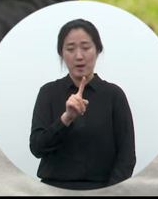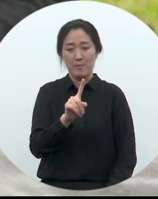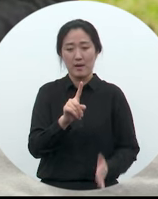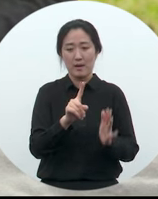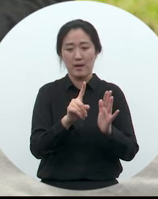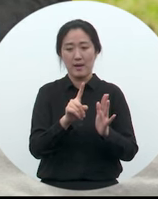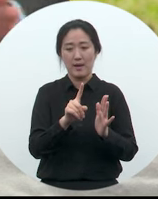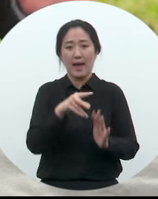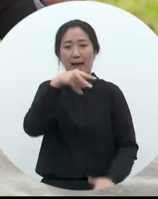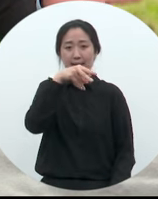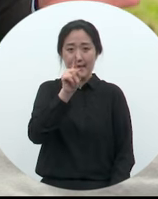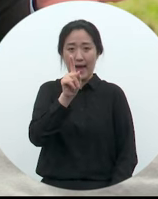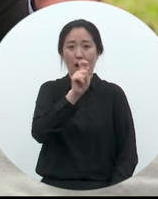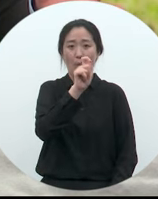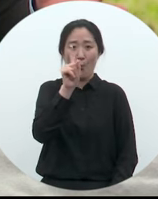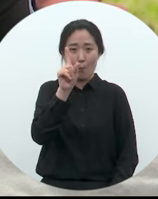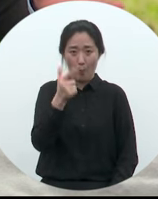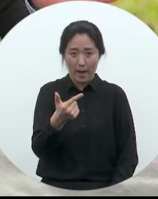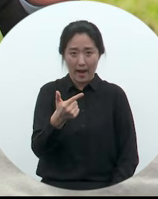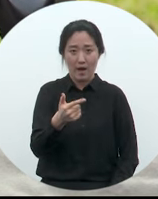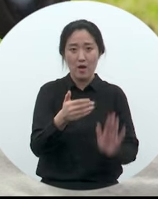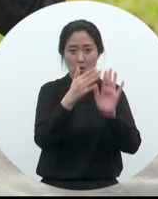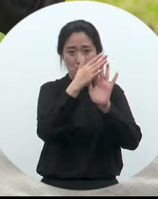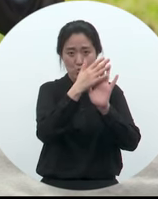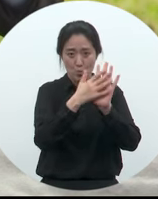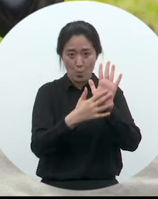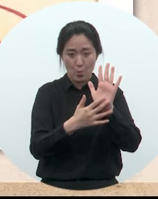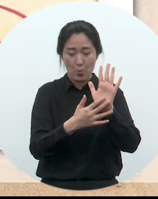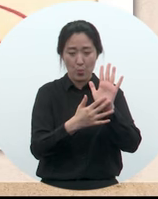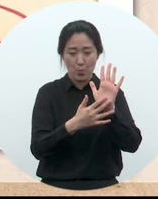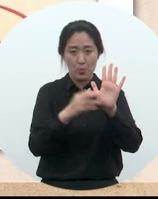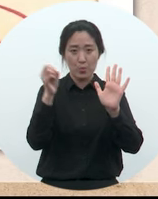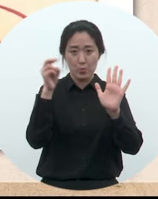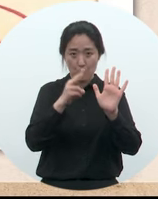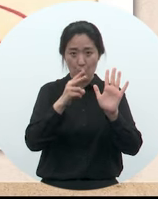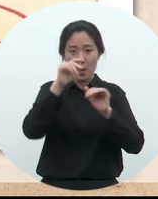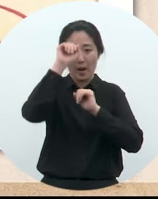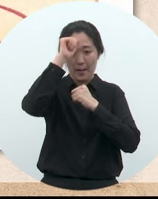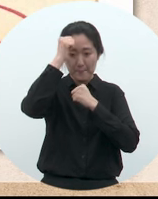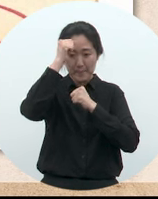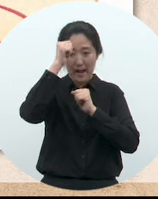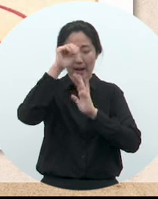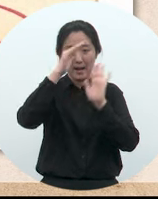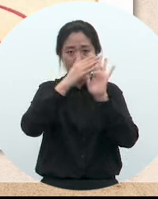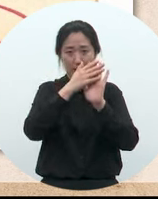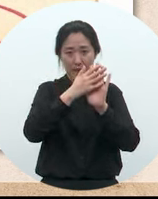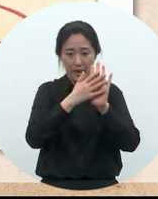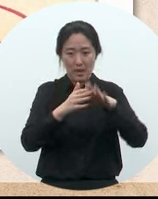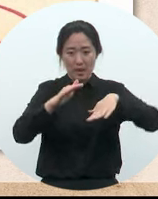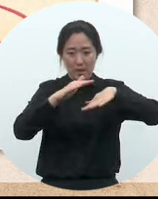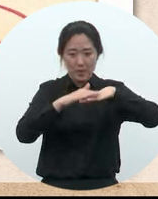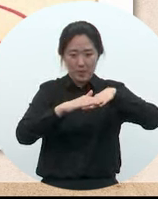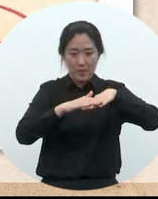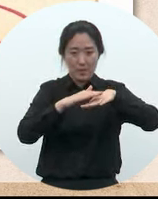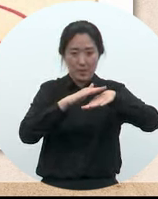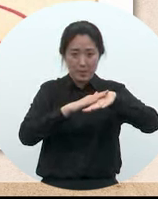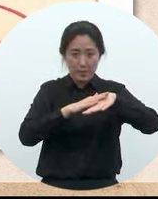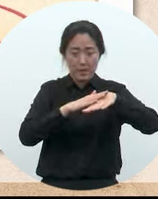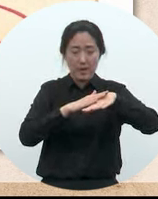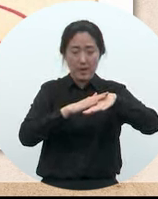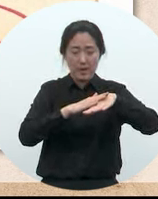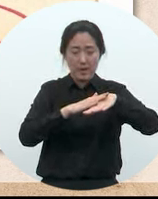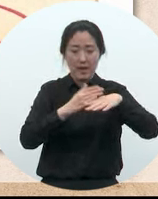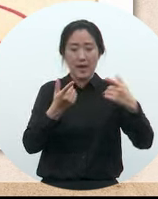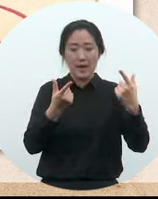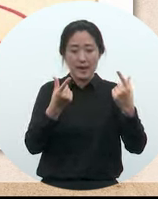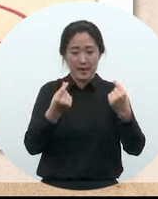지압해주는 방법인데요. 이 사관이라는 경혈은 손에 있는 합곡, 발에 있는 태충, 경혈명은 두